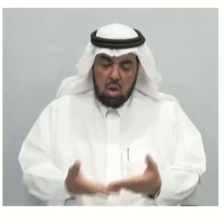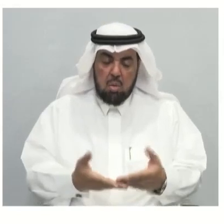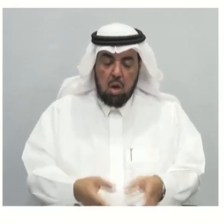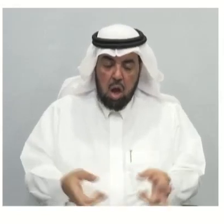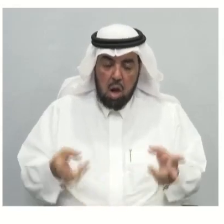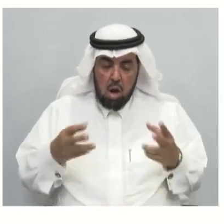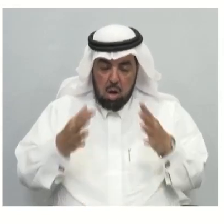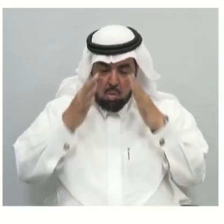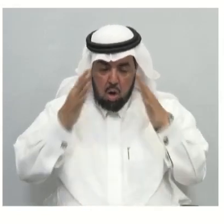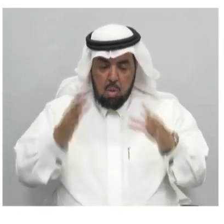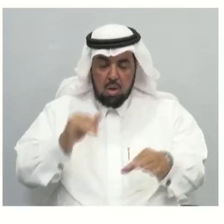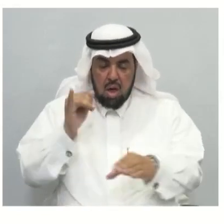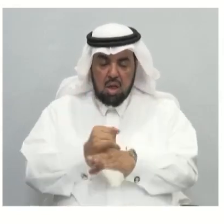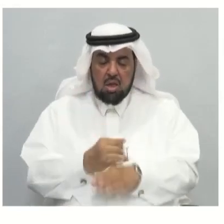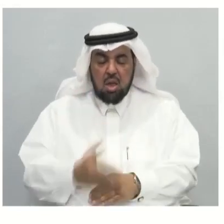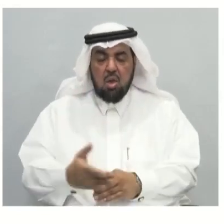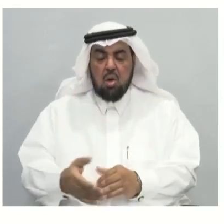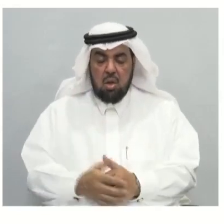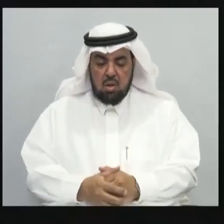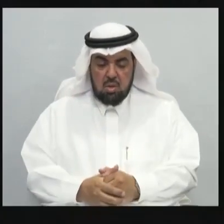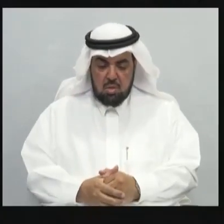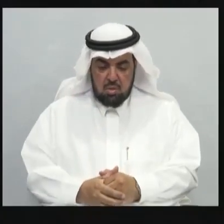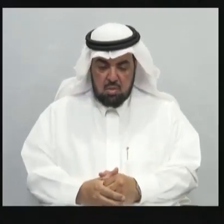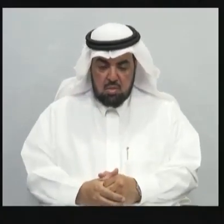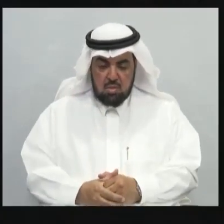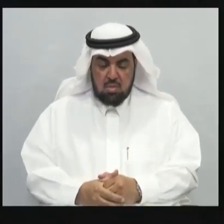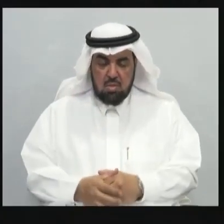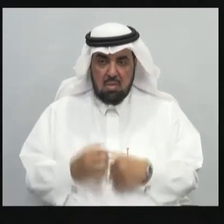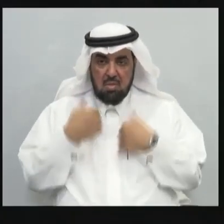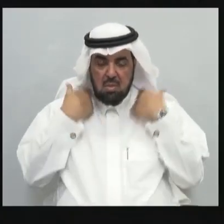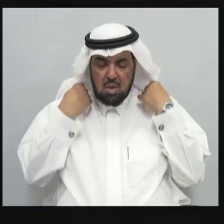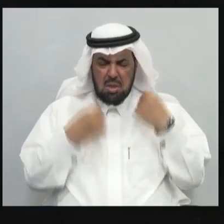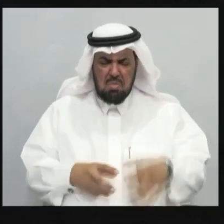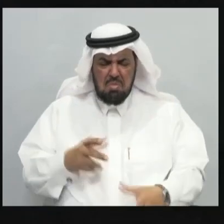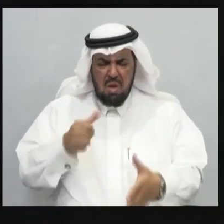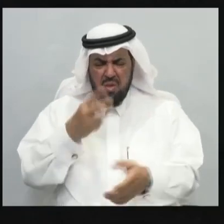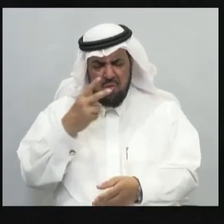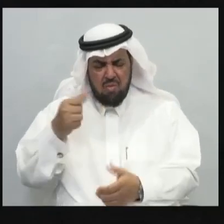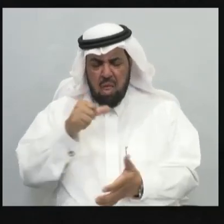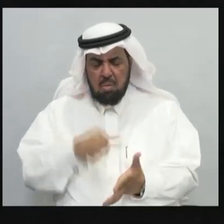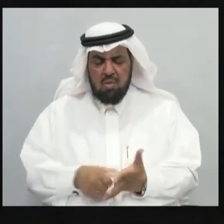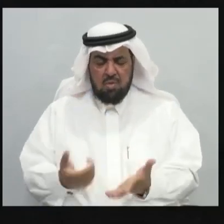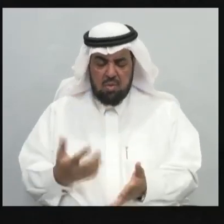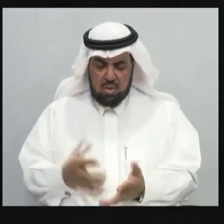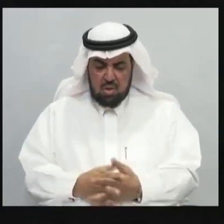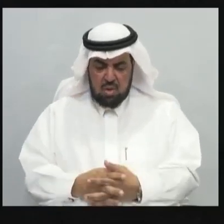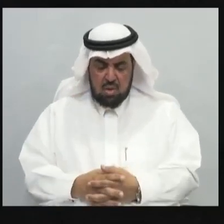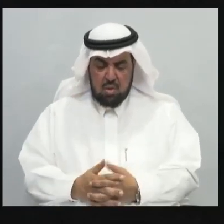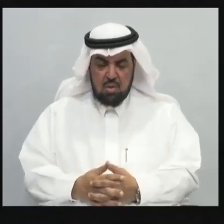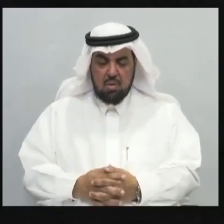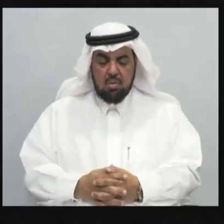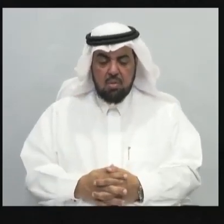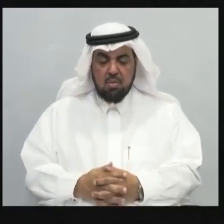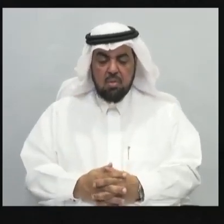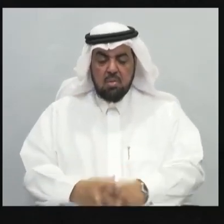المعلومات الاساسيه لكذا وكذا تلاحظ ان هذه الجمله تؤدي الى الغموض تؤدي الى الارتباك للقارئ مع